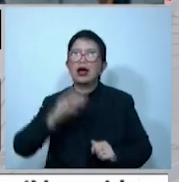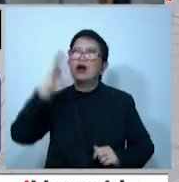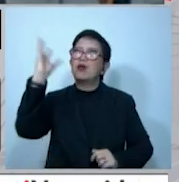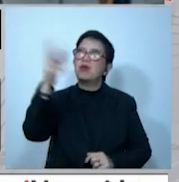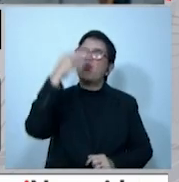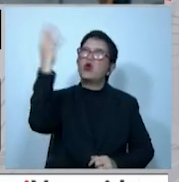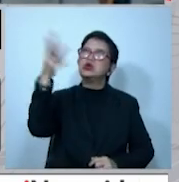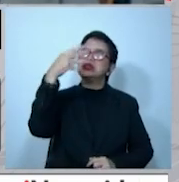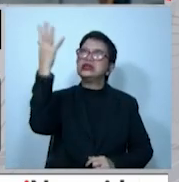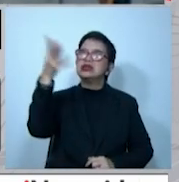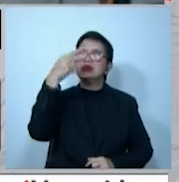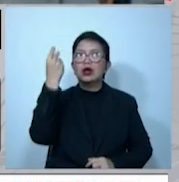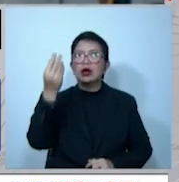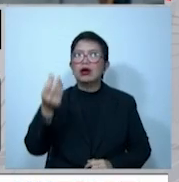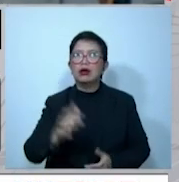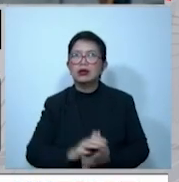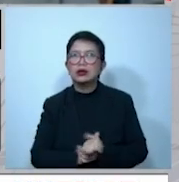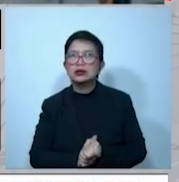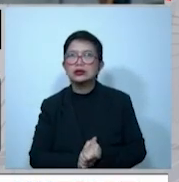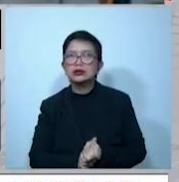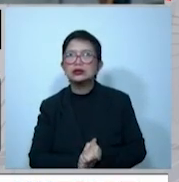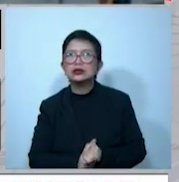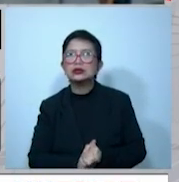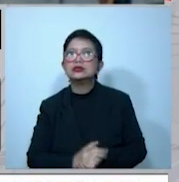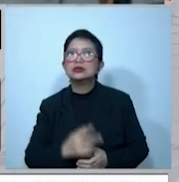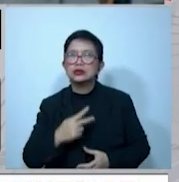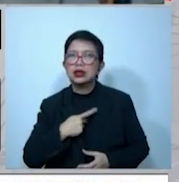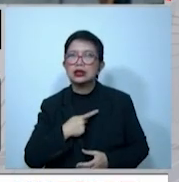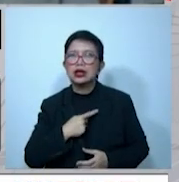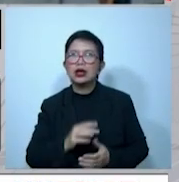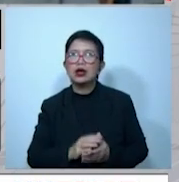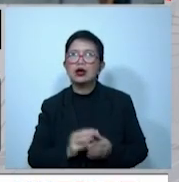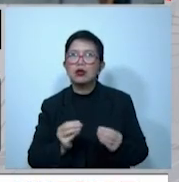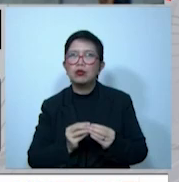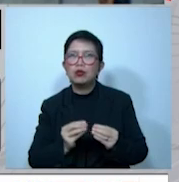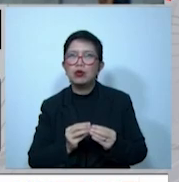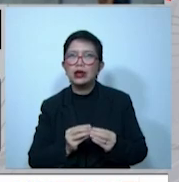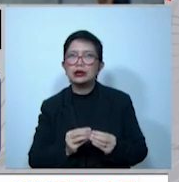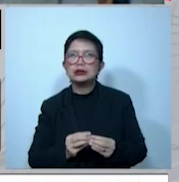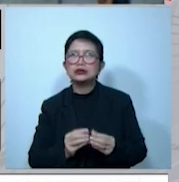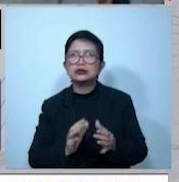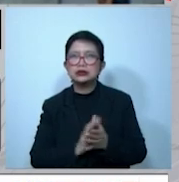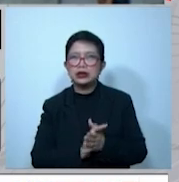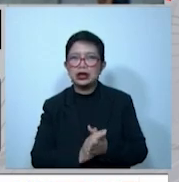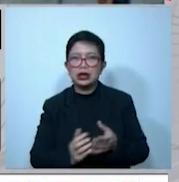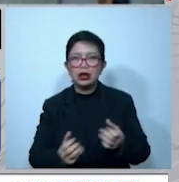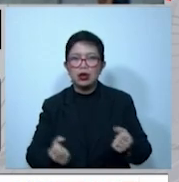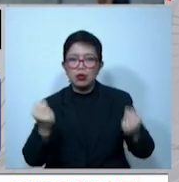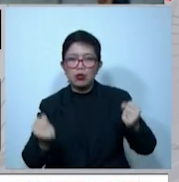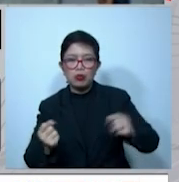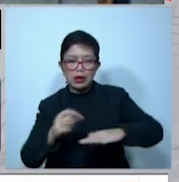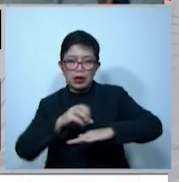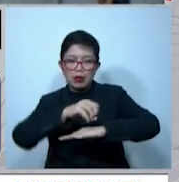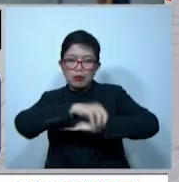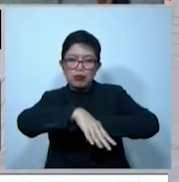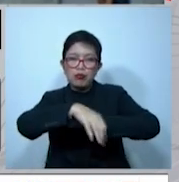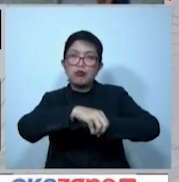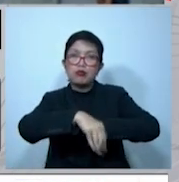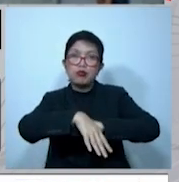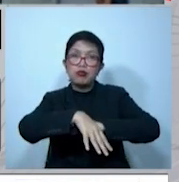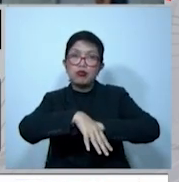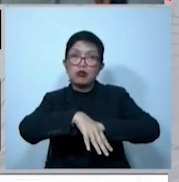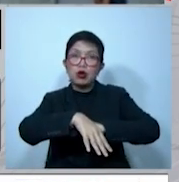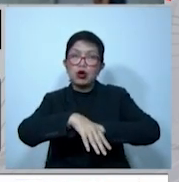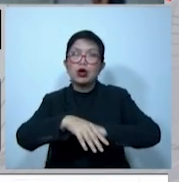apa? Kita lakukan, Pak. Satu, dengan pengendalian emisi dari kendaraan bermotor. Dan pengujian emisi sekarang wajib. Yang